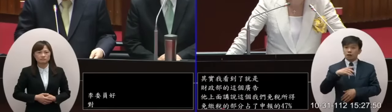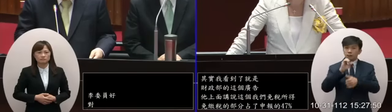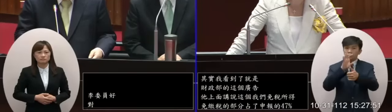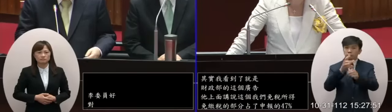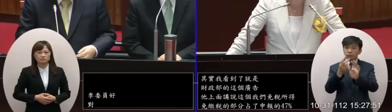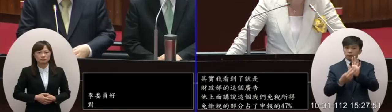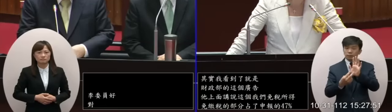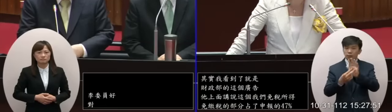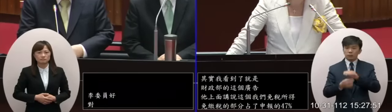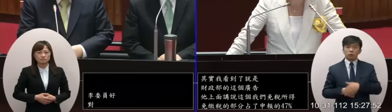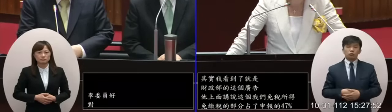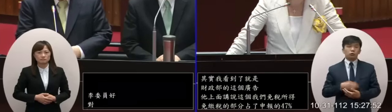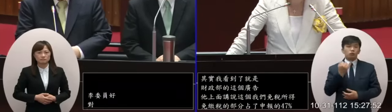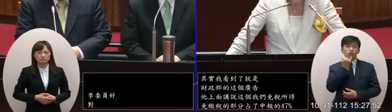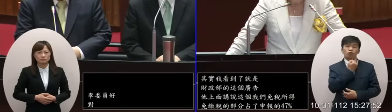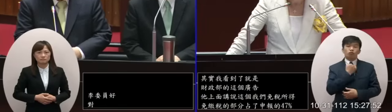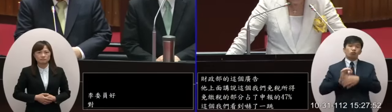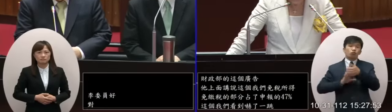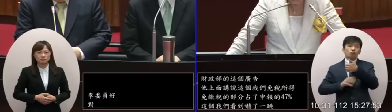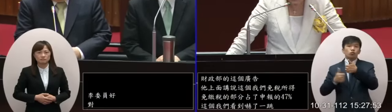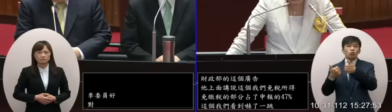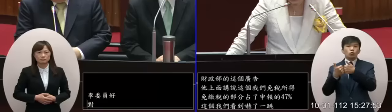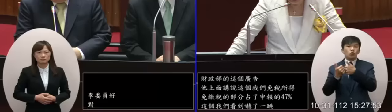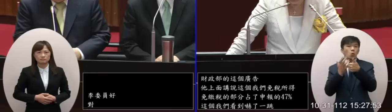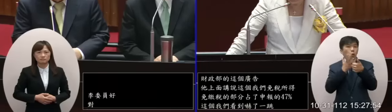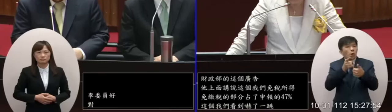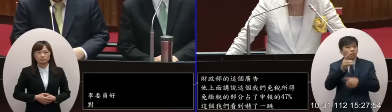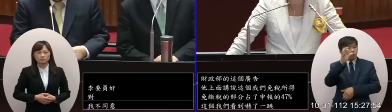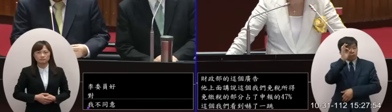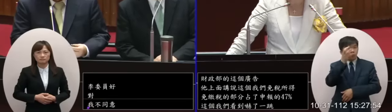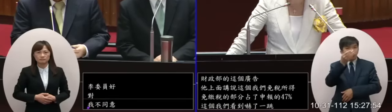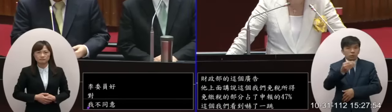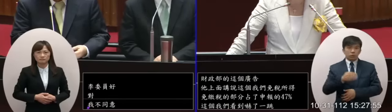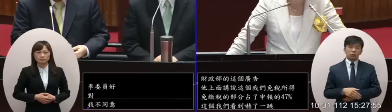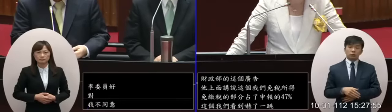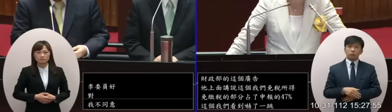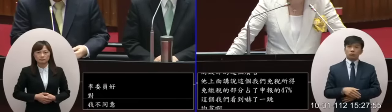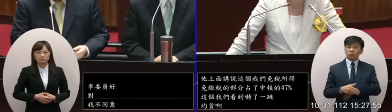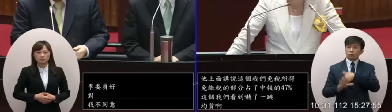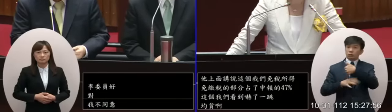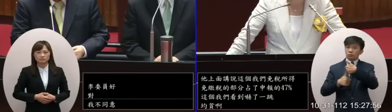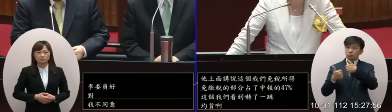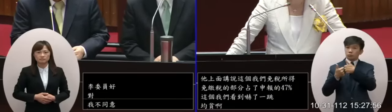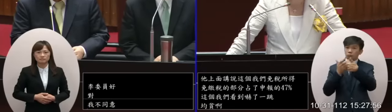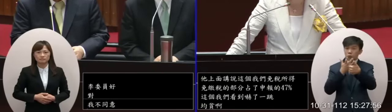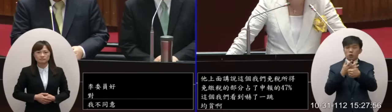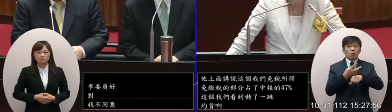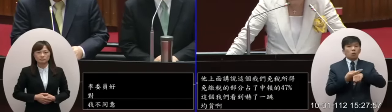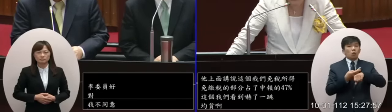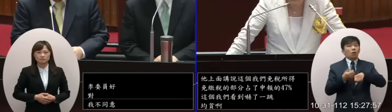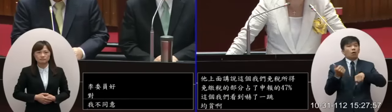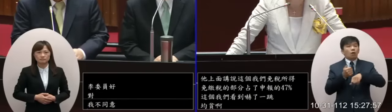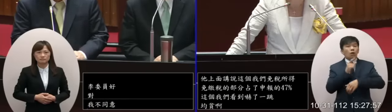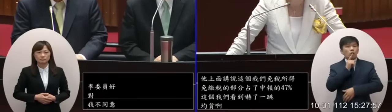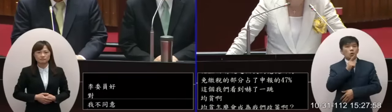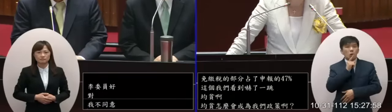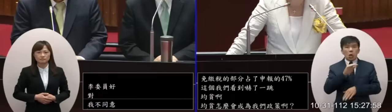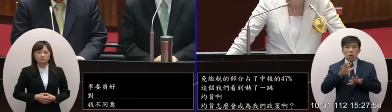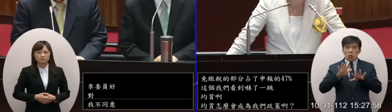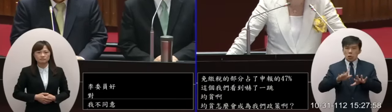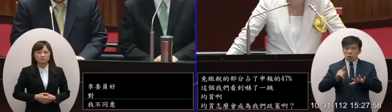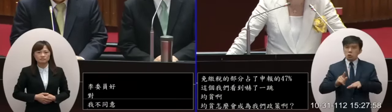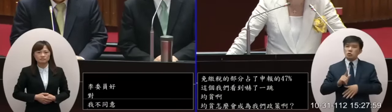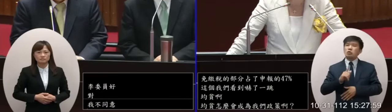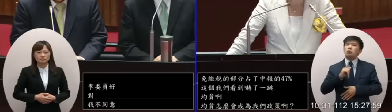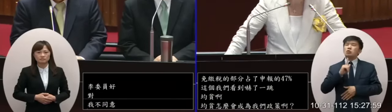有些委员会质询你没看到啊。我们在委员会质询的时候，当罗委员呢、啊，他在讲说：“哎呀，现在的排骨啊越